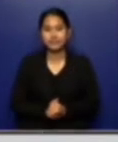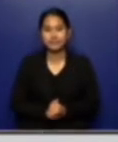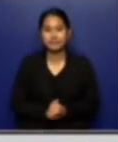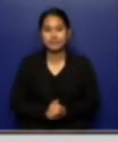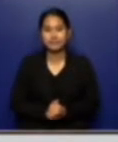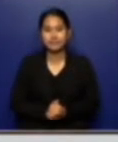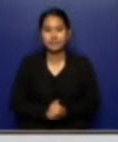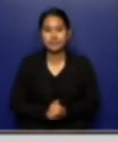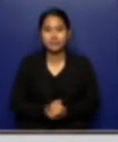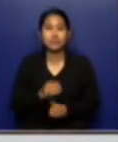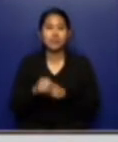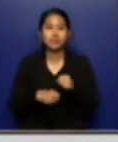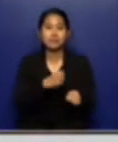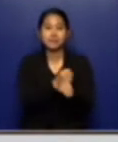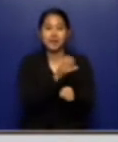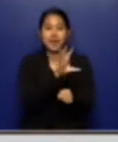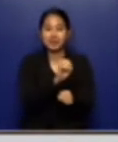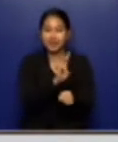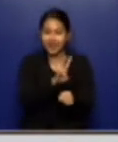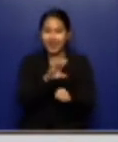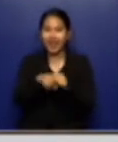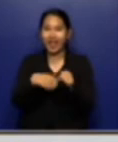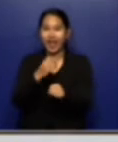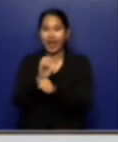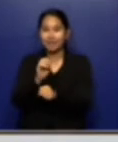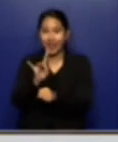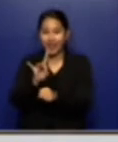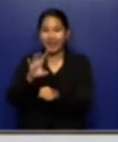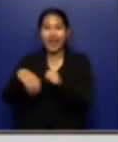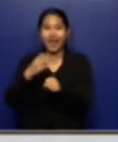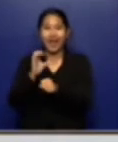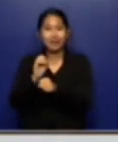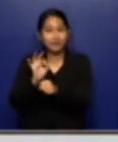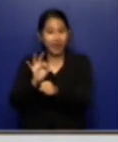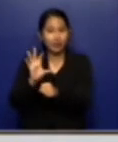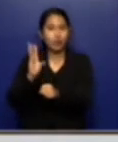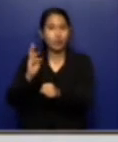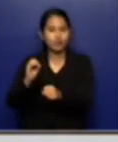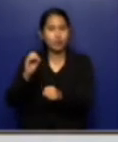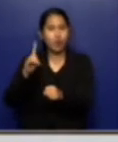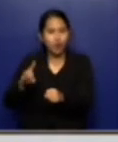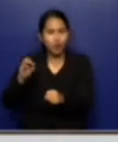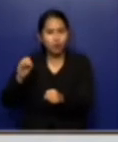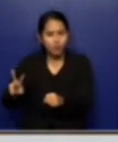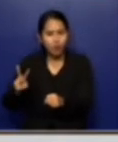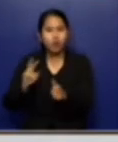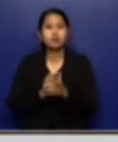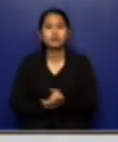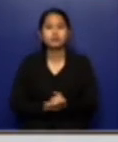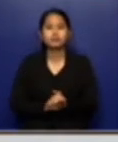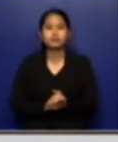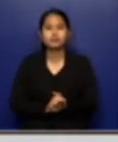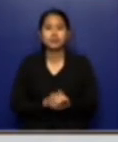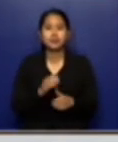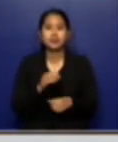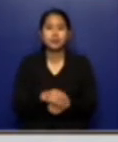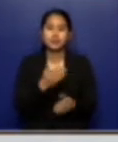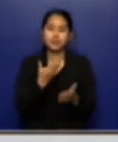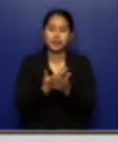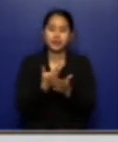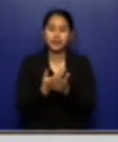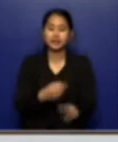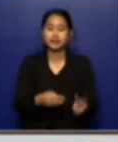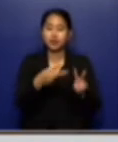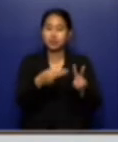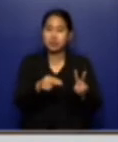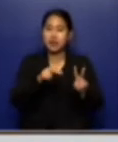ปีนึงตั้งแต่ปี57 58 59 60 61 62ปีละ 2-3 หมื่นล้าน